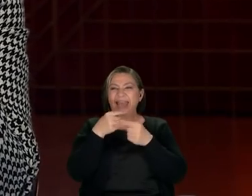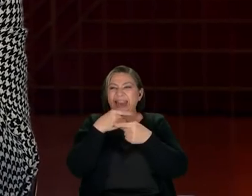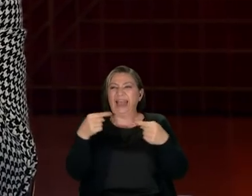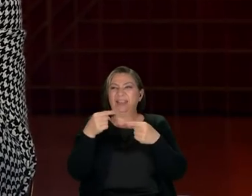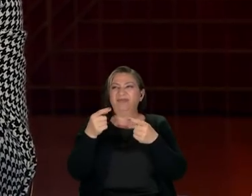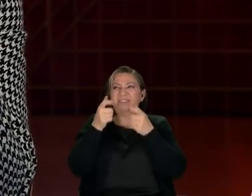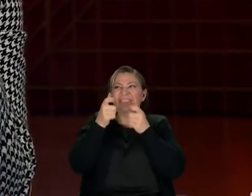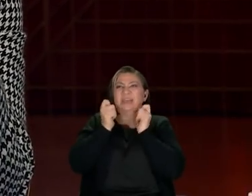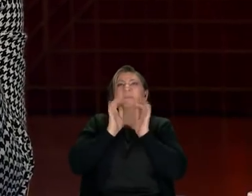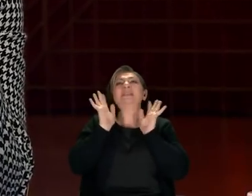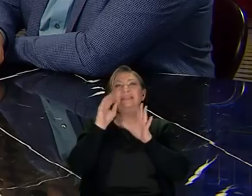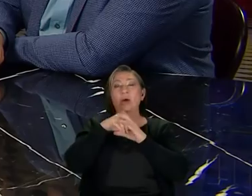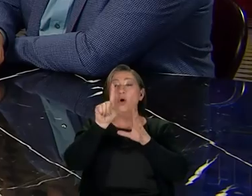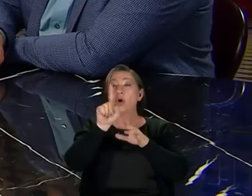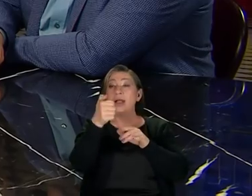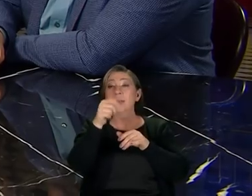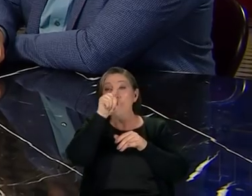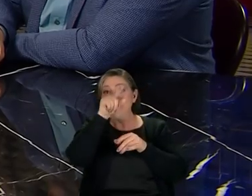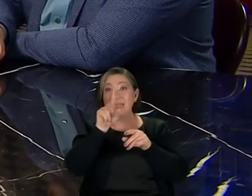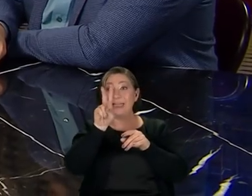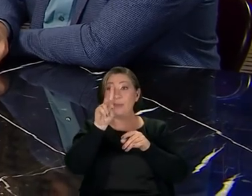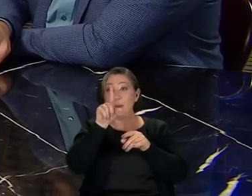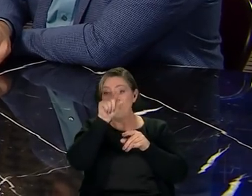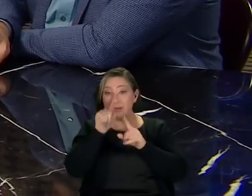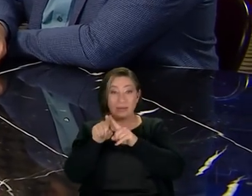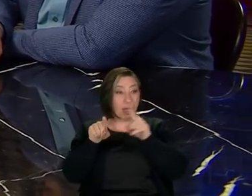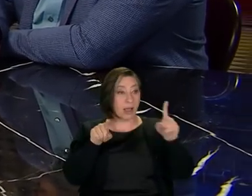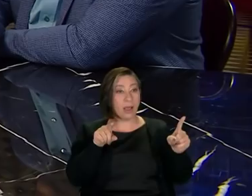Çünkü 16 Mart'tan 21 Mart'a